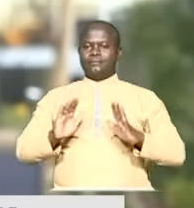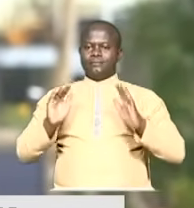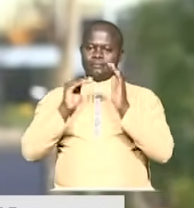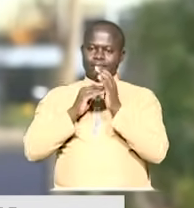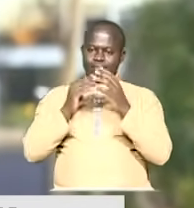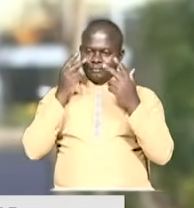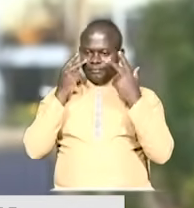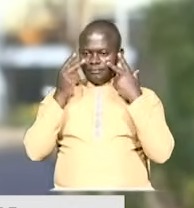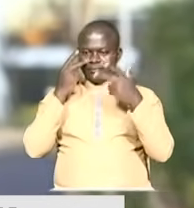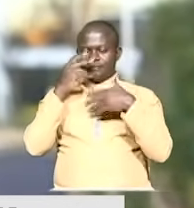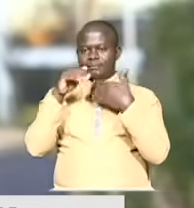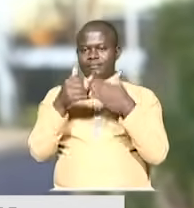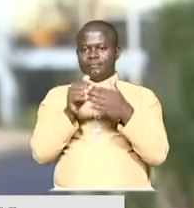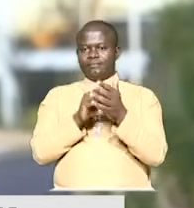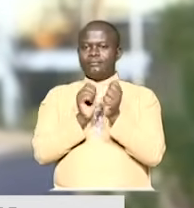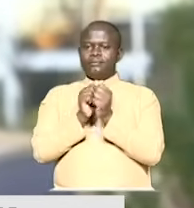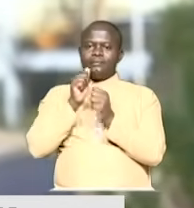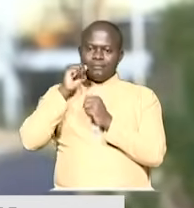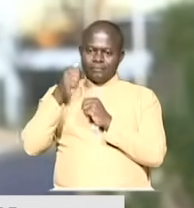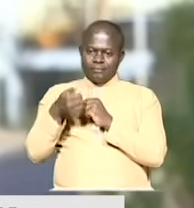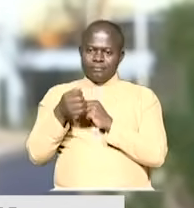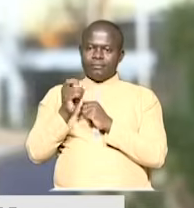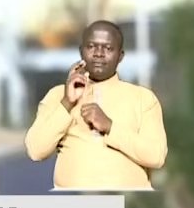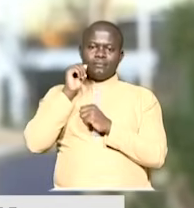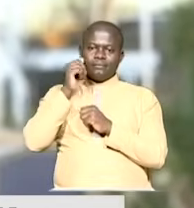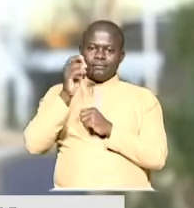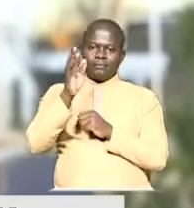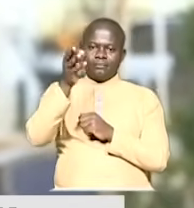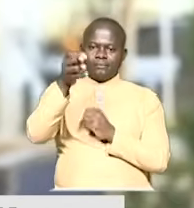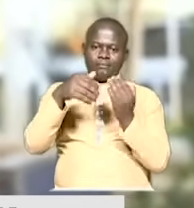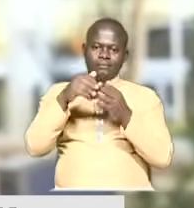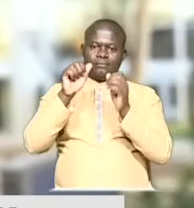kubabona ejo cyangwa ejo bundi mbashije